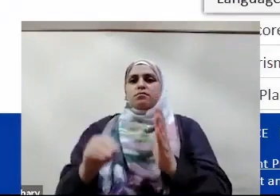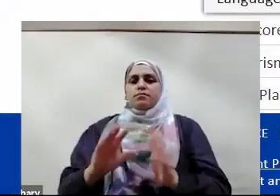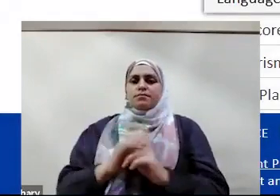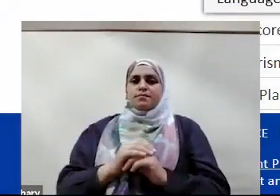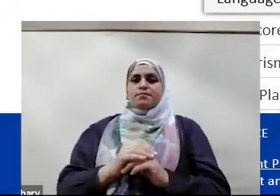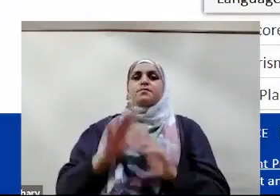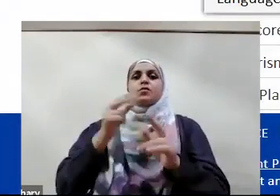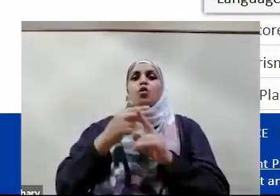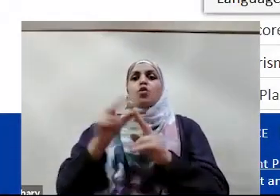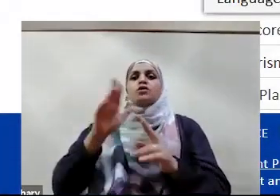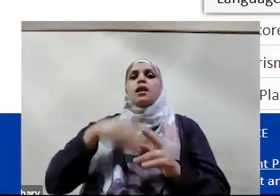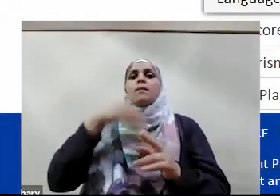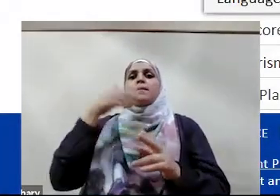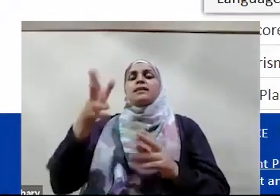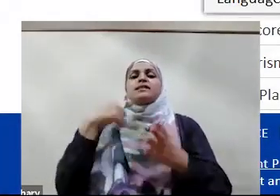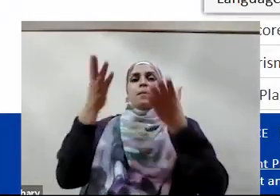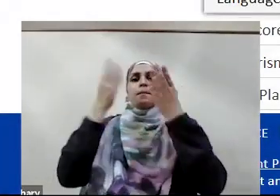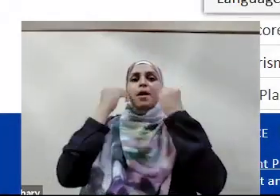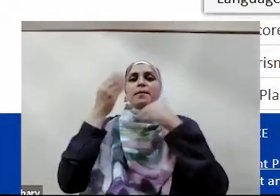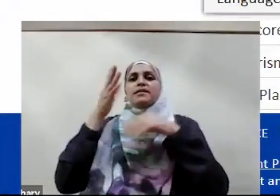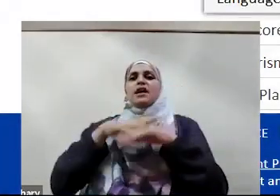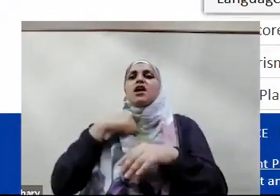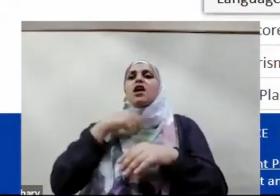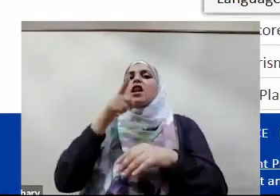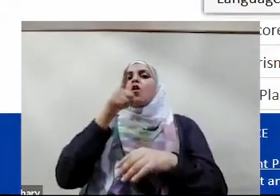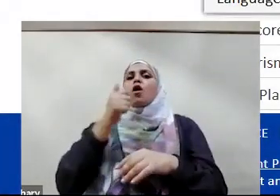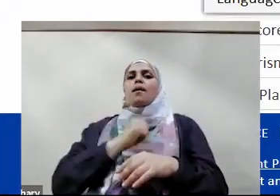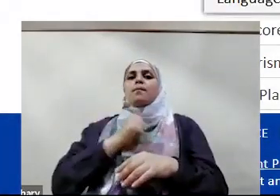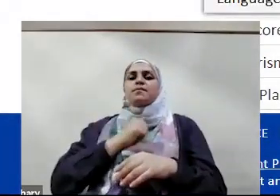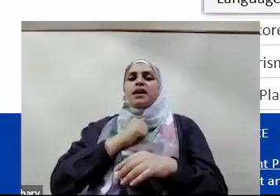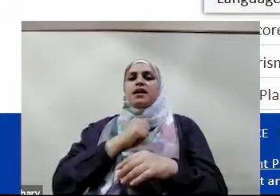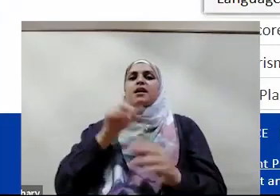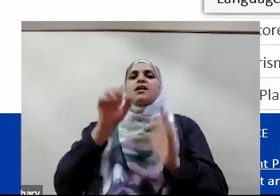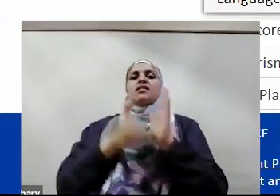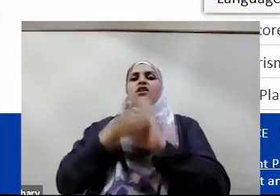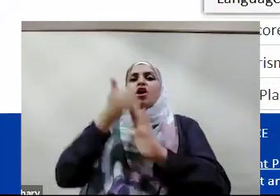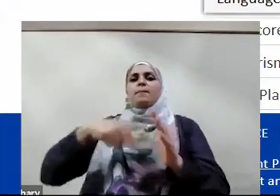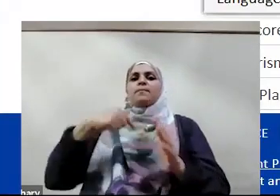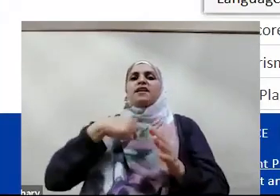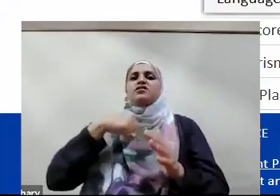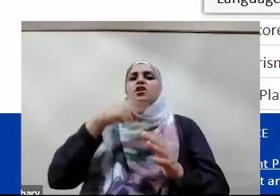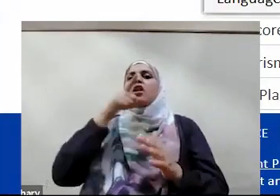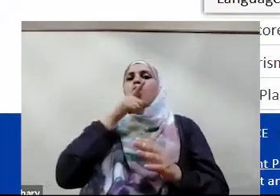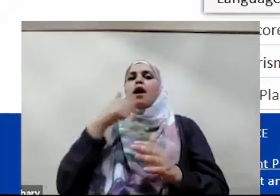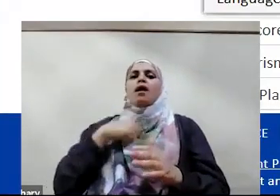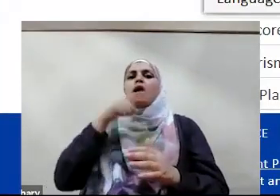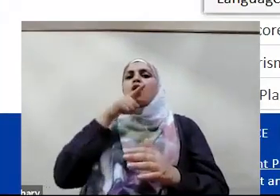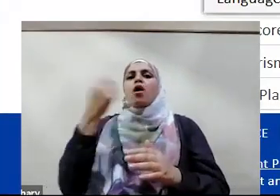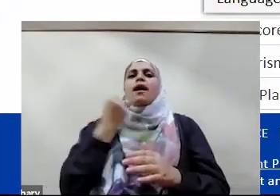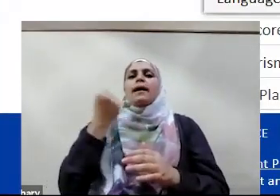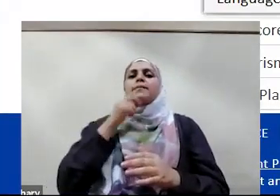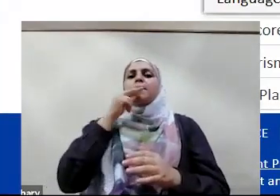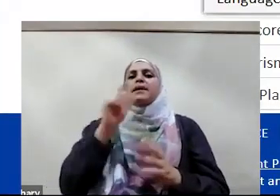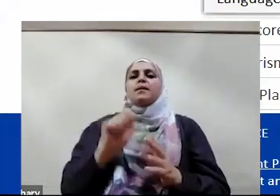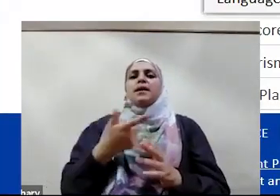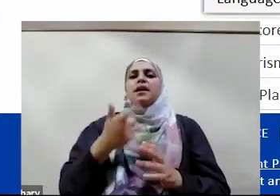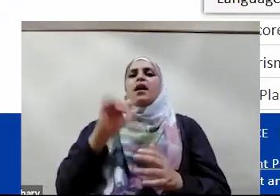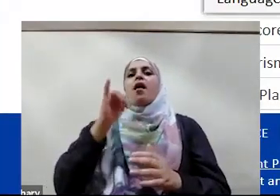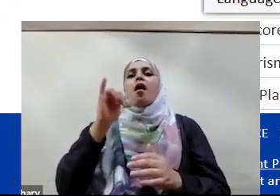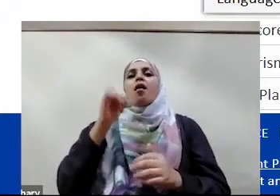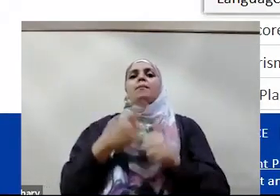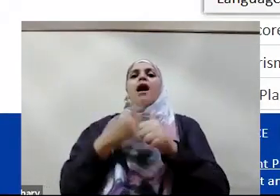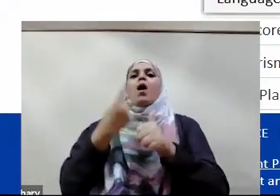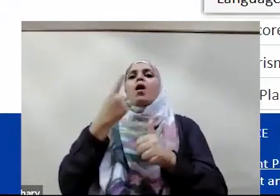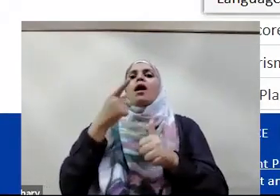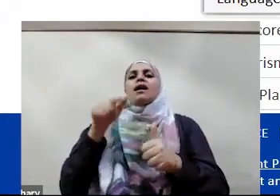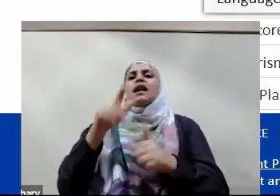الجزء اللي بعد كده معلومات عن اللغة، بتقدروا انكم تقيموا نفسكم في اللغات اللي انتوا بتتكلموها. طبعا بتحطوا العربي اول حاجة لان هو